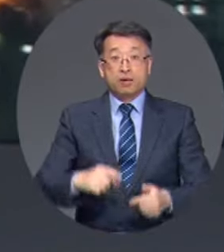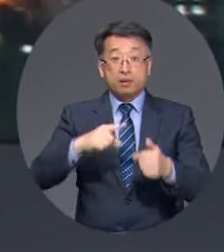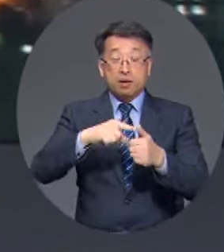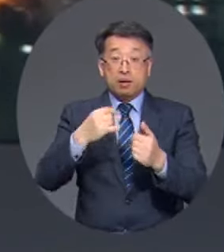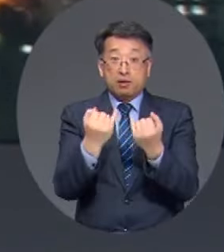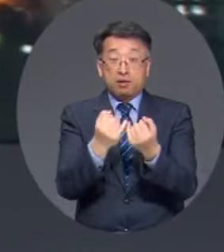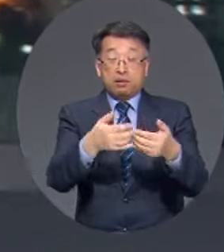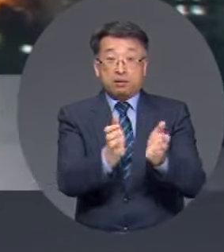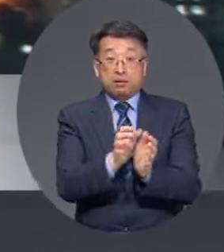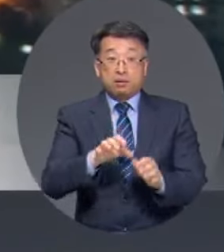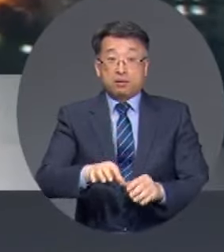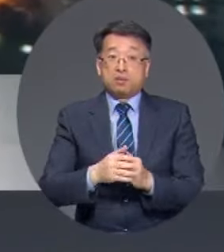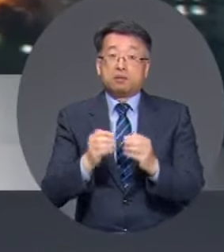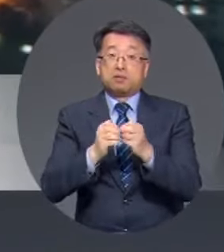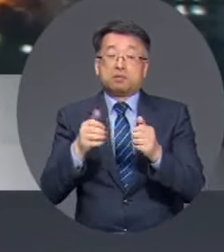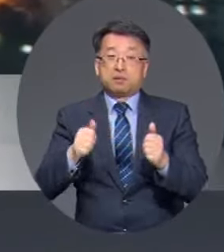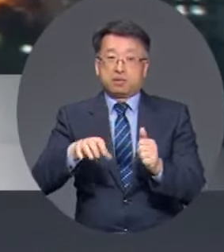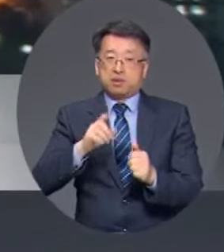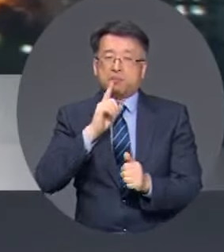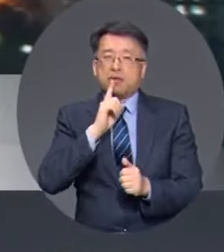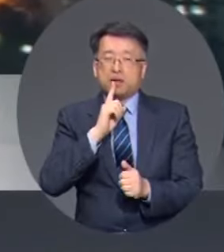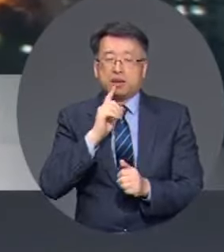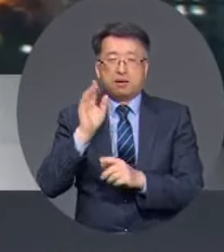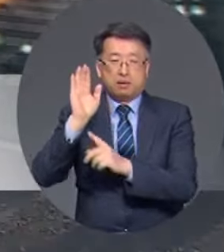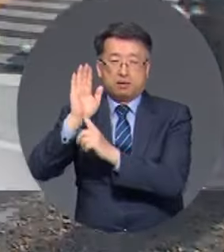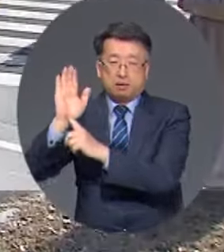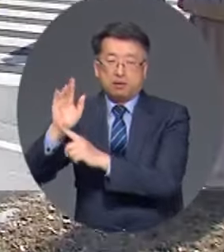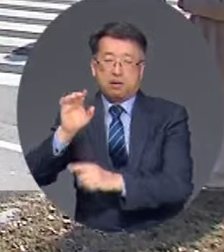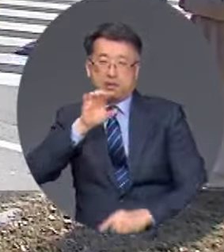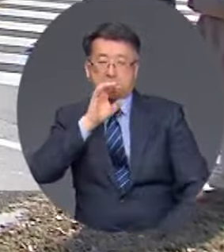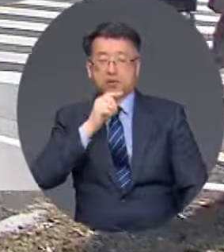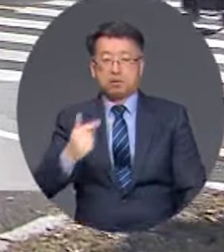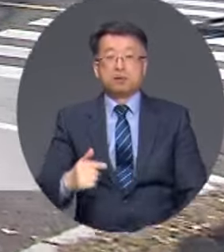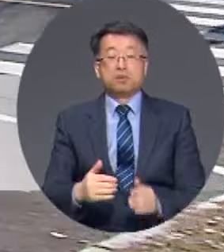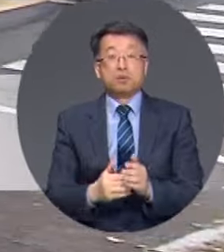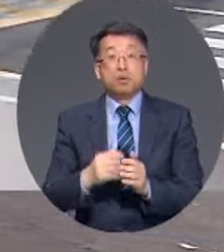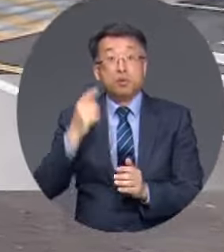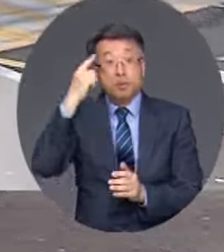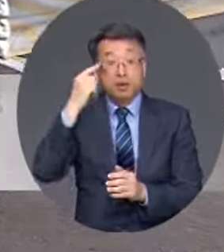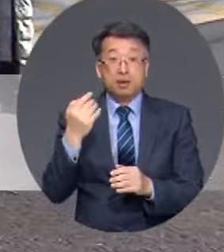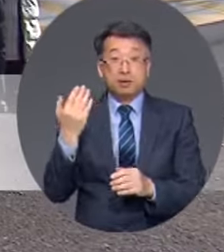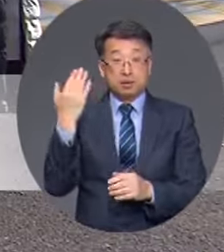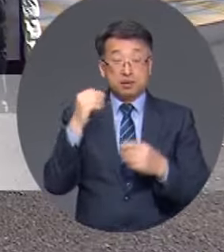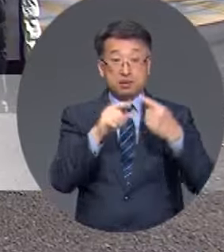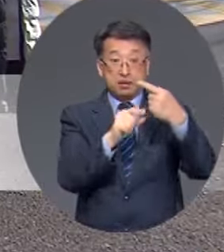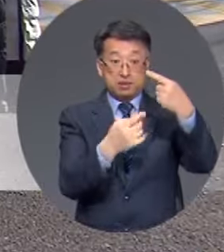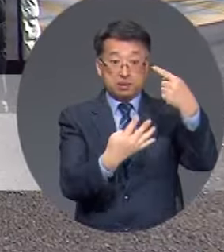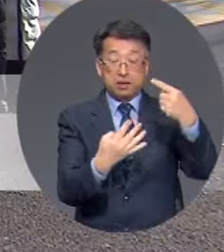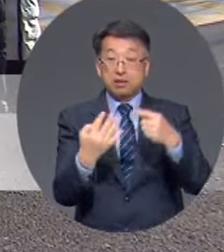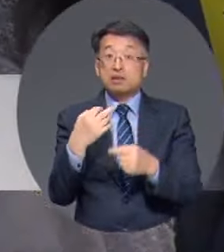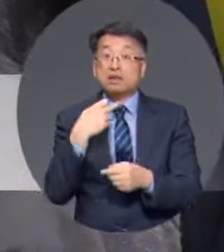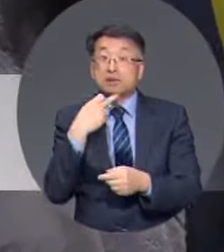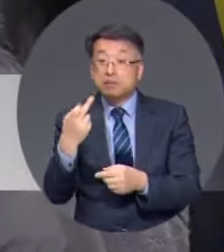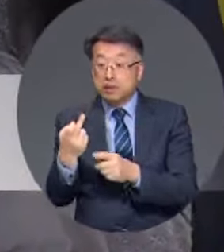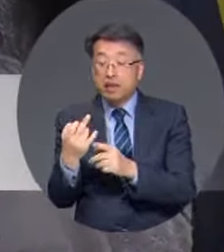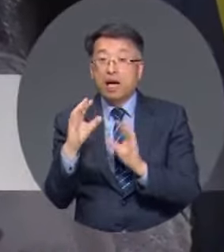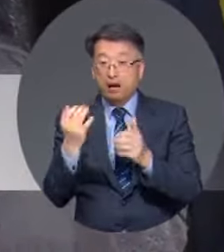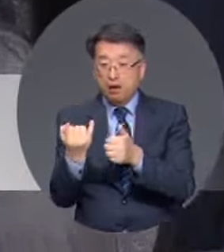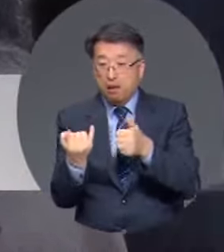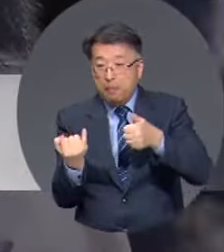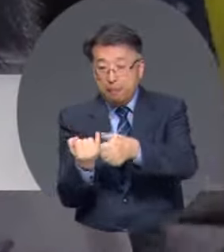경남의 여성단체들이 오늘 창원지방법원 앞에서 기자회견을 열고 지난 4일 1심 재판부가 12세 아동 성폭력